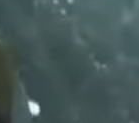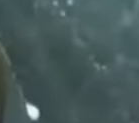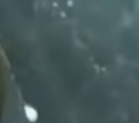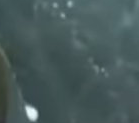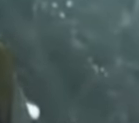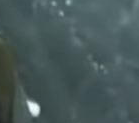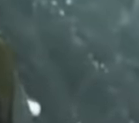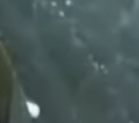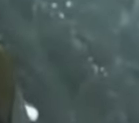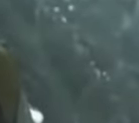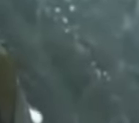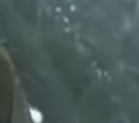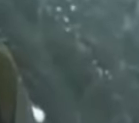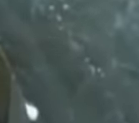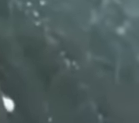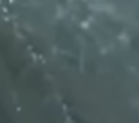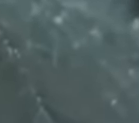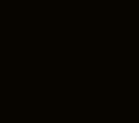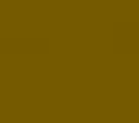i-business yakho.